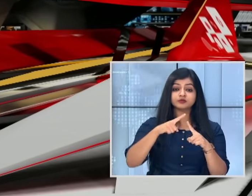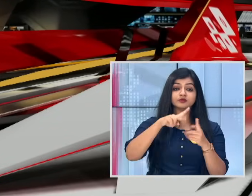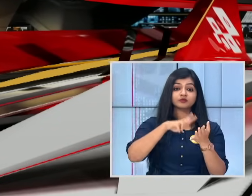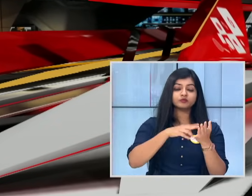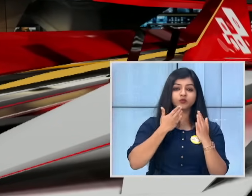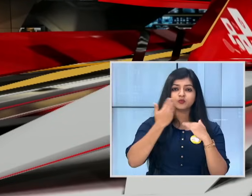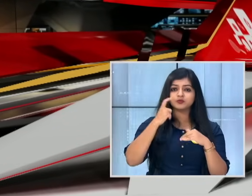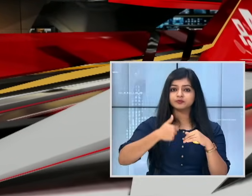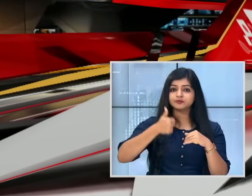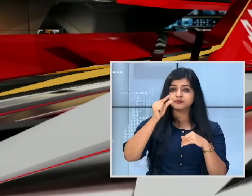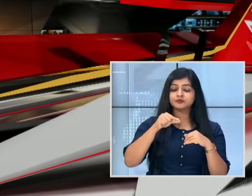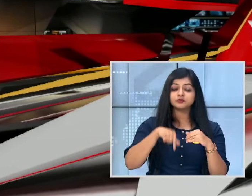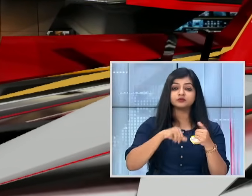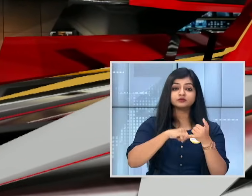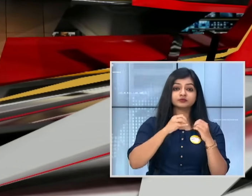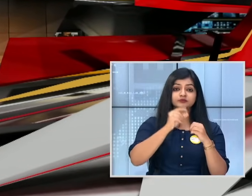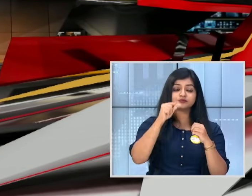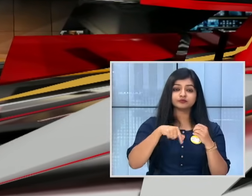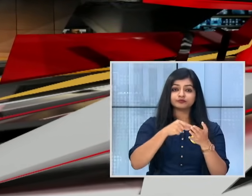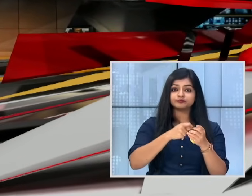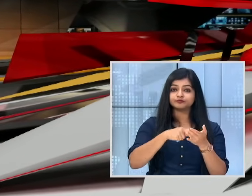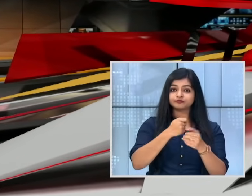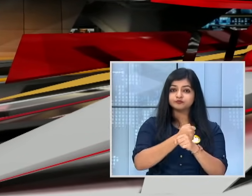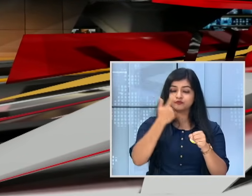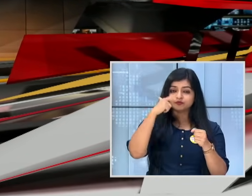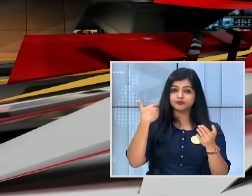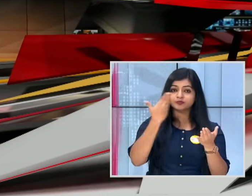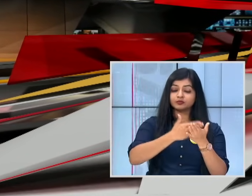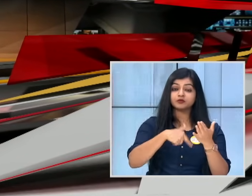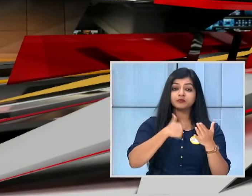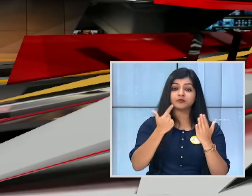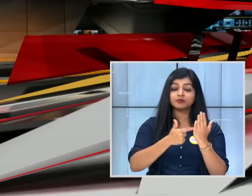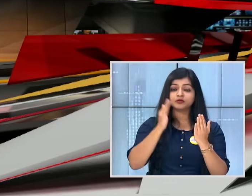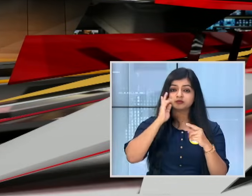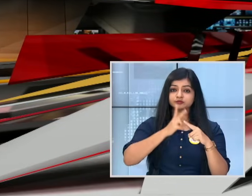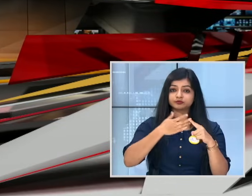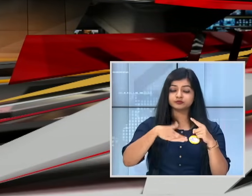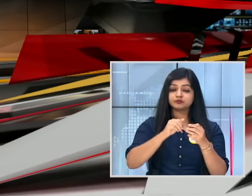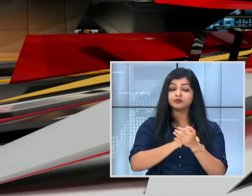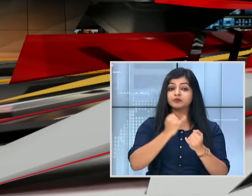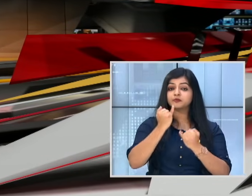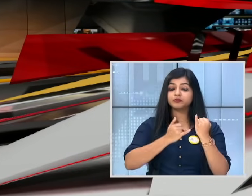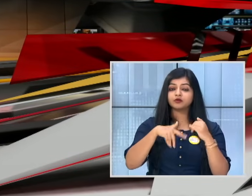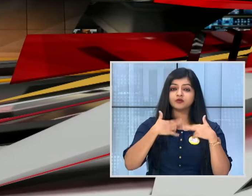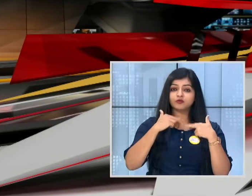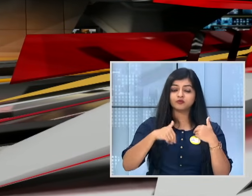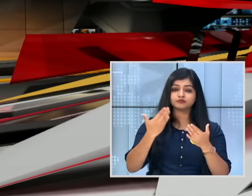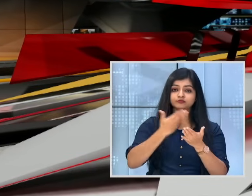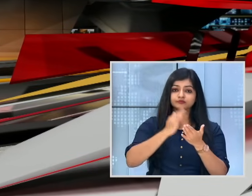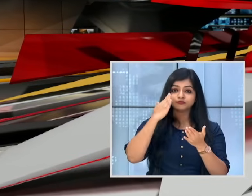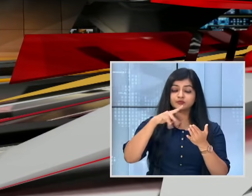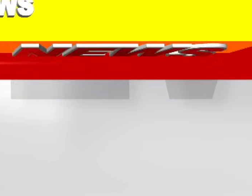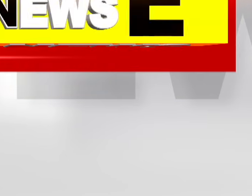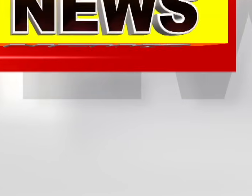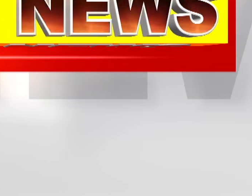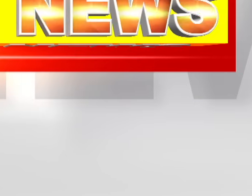തമിഴ്നാട് മുൻ മന്ത്രി സെന്തിൽ ബാലാജിയുടെ ജാമ്യ ഹർജിയിൽ തിങ്കളാഴ്ചയും വാദം തുടരും. മദ്രാസ് ഹൈക്കോടതിയാണ് കേസ് പരിഗണിക്കുന്നത്. കേസിൽ ഇഡിയുടെ വാദം ഇന്ന്